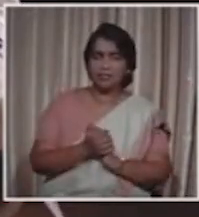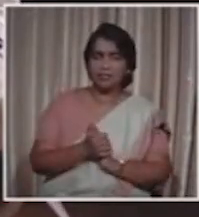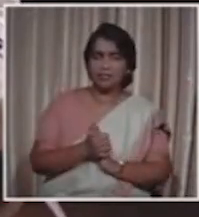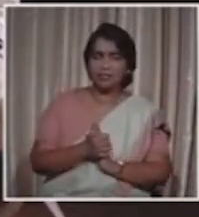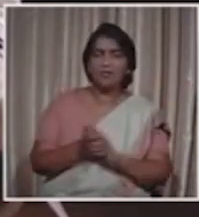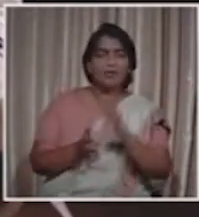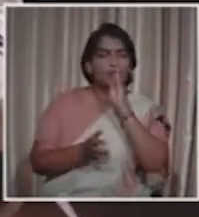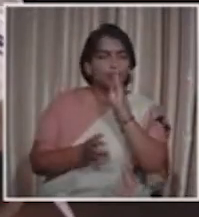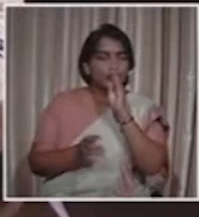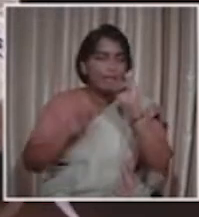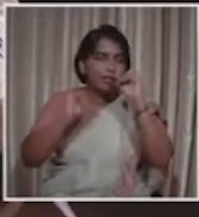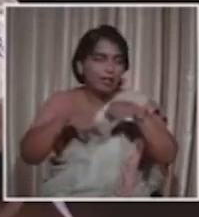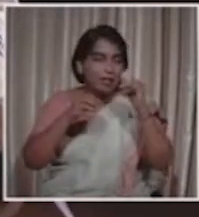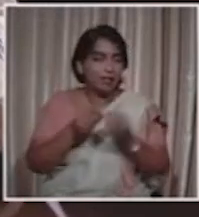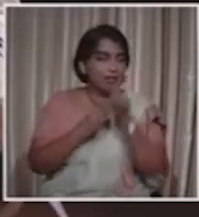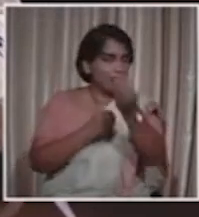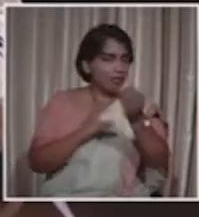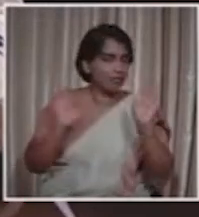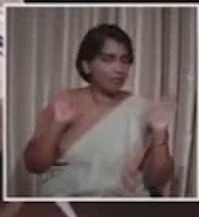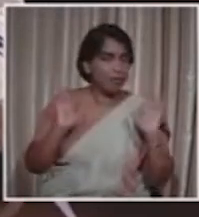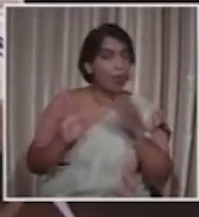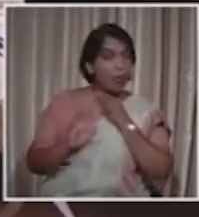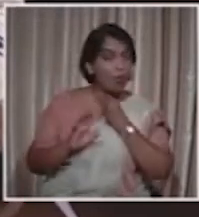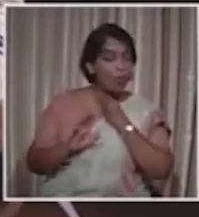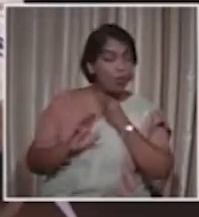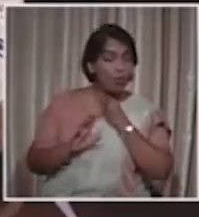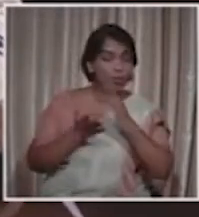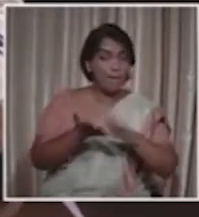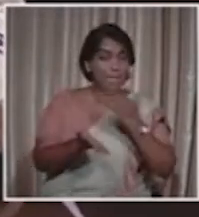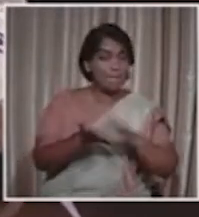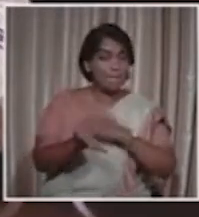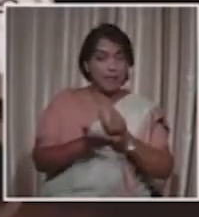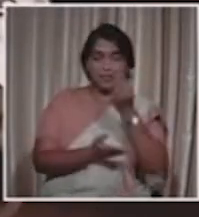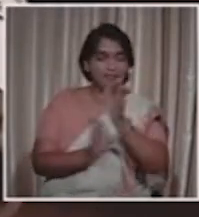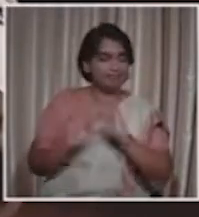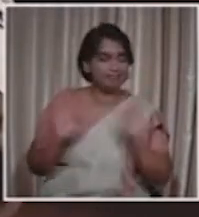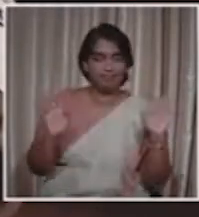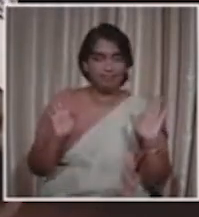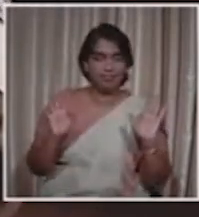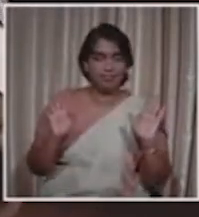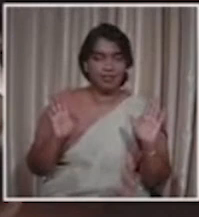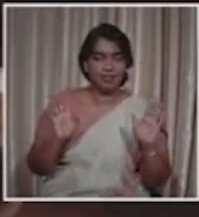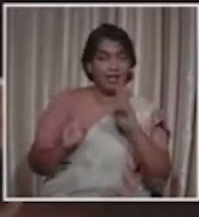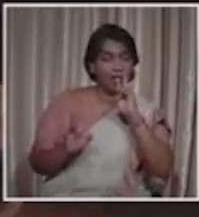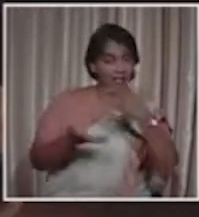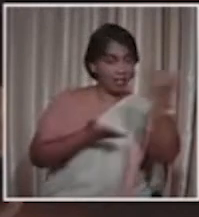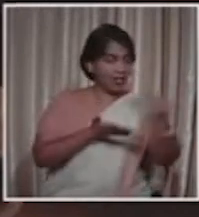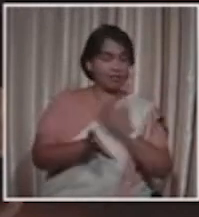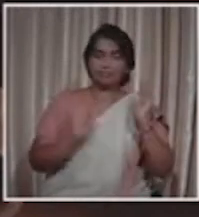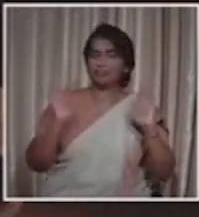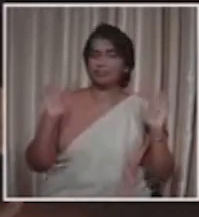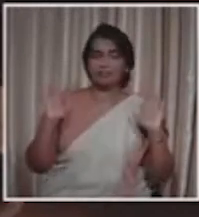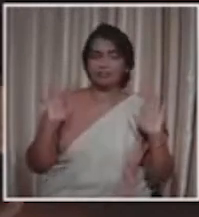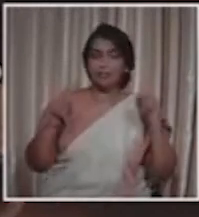නිකන් සිල්ලර විසඳුම් ගේන්න එපා, බොරු බටර් මාජරින් ගේන්න එපා, අපිව නිකන් අන්නවන්න එපා.